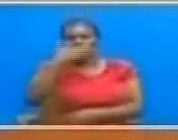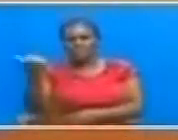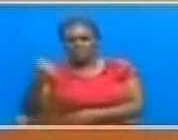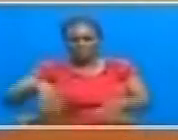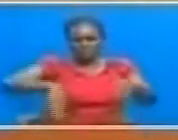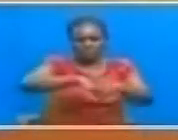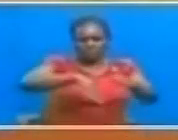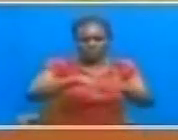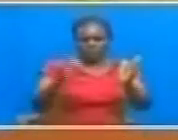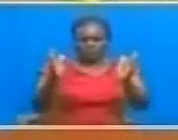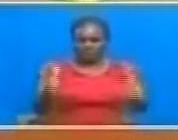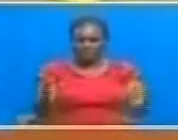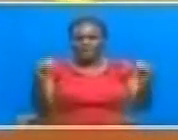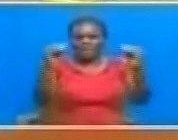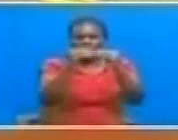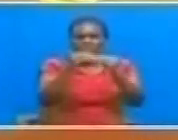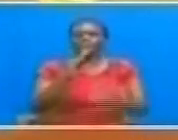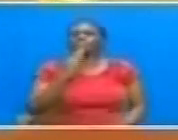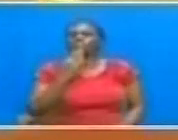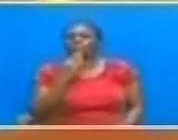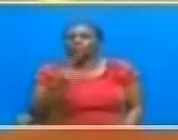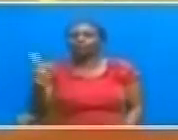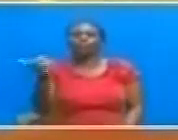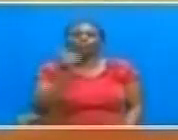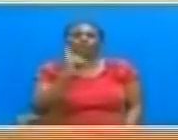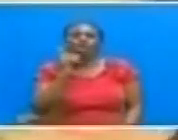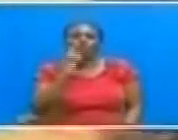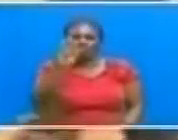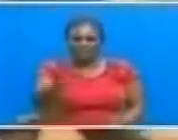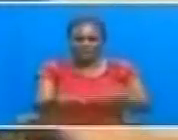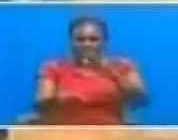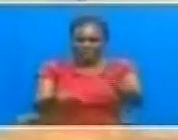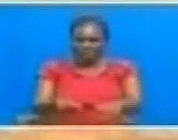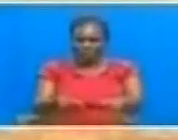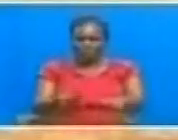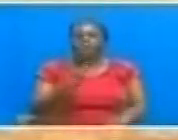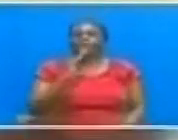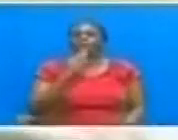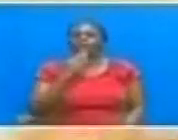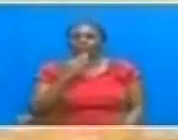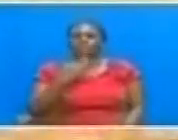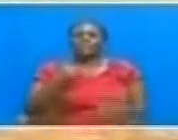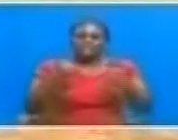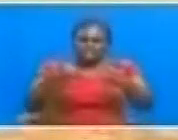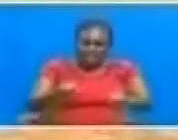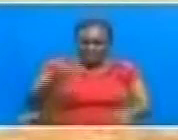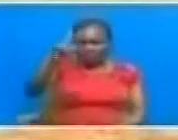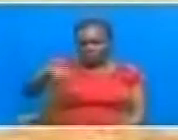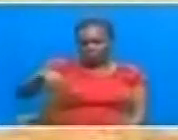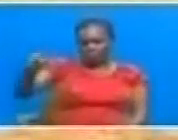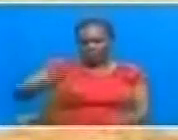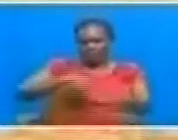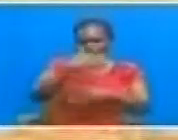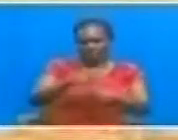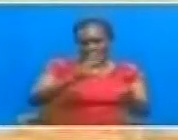ligi kuu humu nchini, itachuana na FC Leopards hapo kesho katika uga wa Nyayo, huku Leopards wakijaribu kutafuta ushindi baada